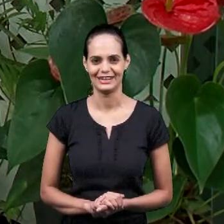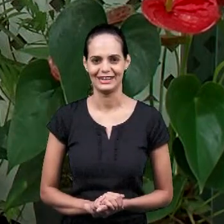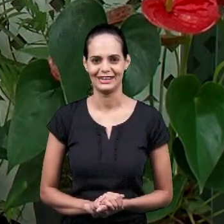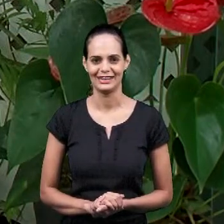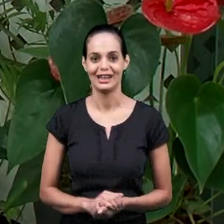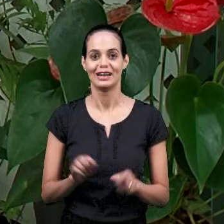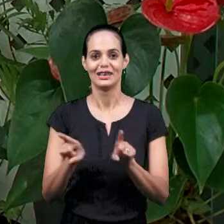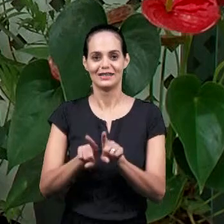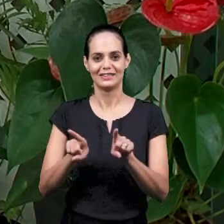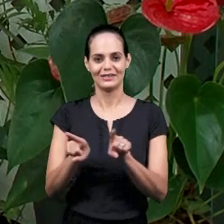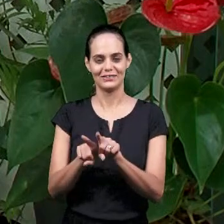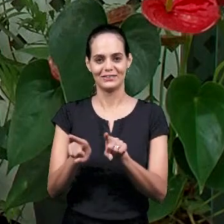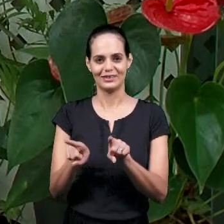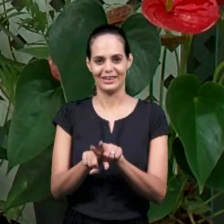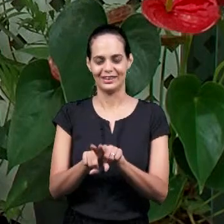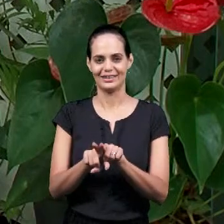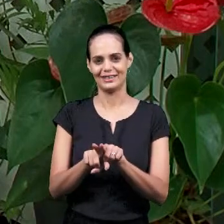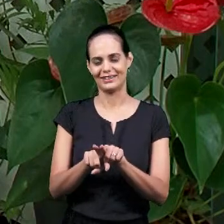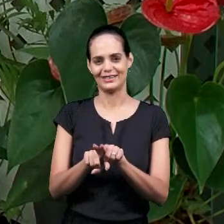Et encore,